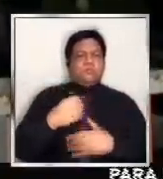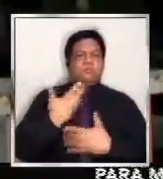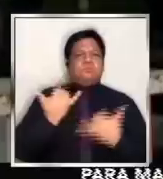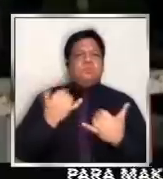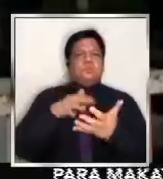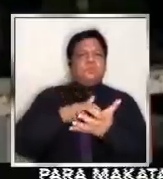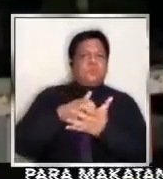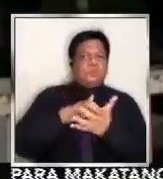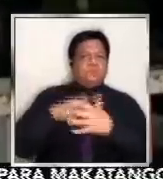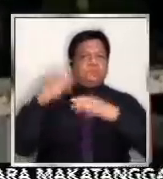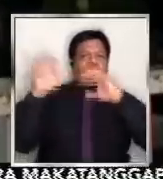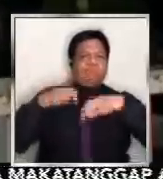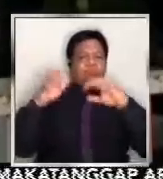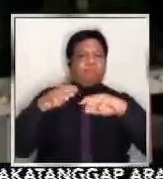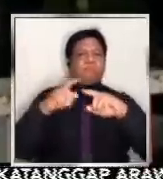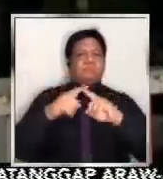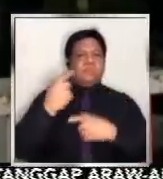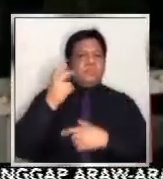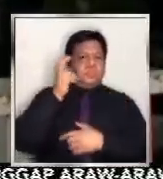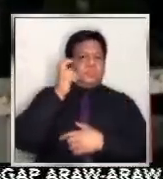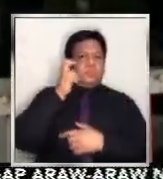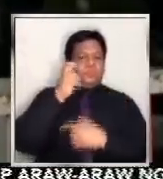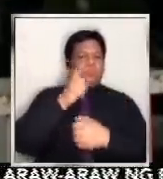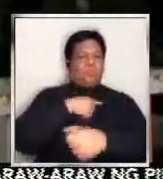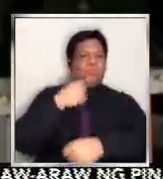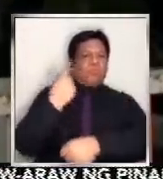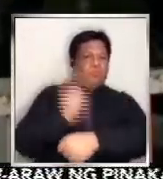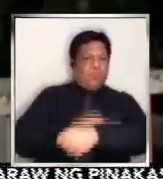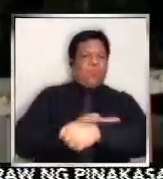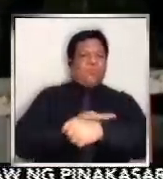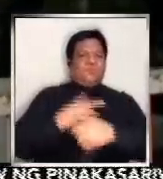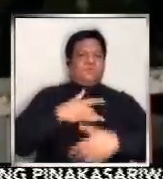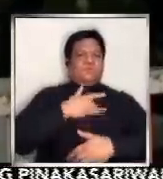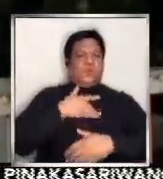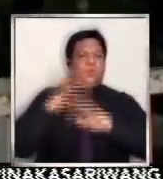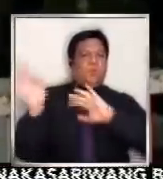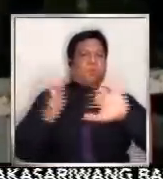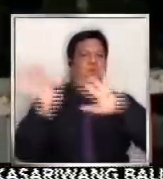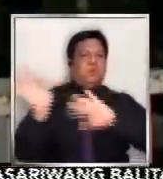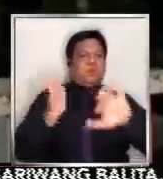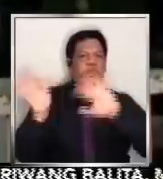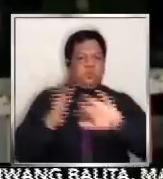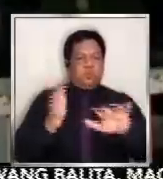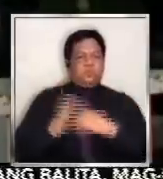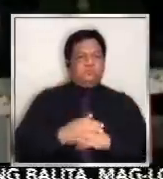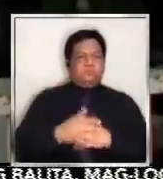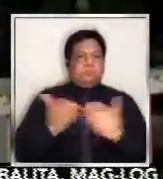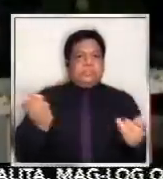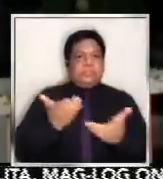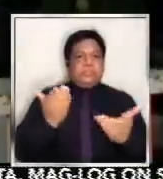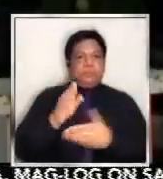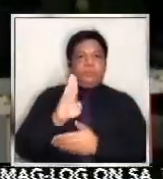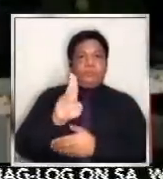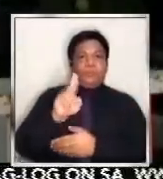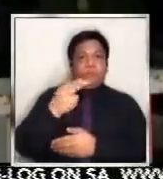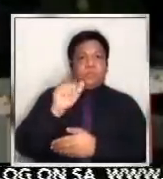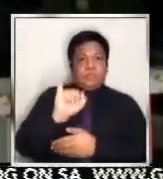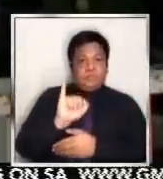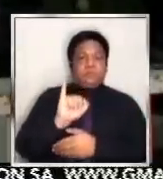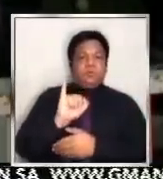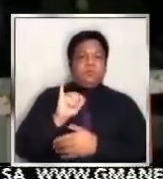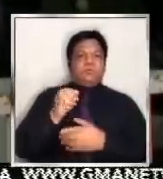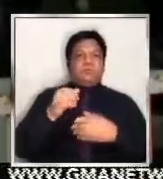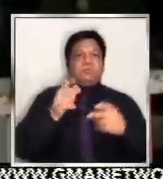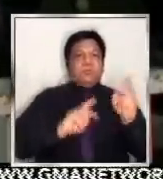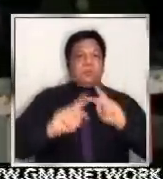pero naririnig nyo naman, malakas na yung nararamdaman namin na hangin. Katunayan, dito nga sa bayan ng Buhi ay inilikas na yung mga